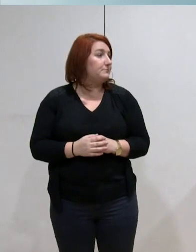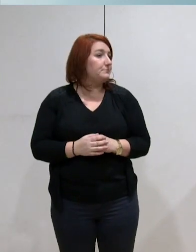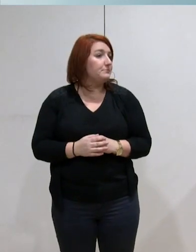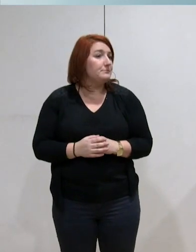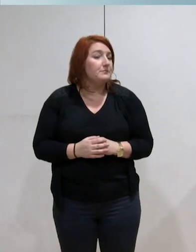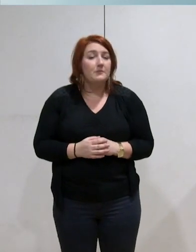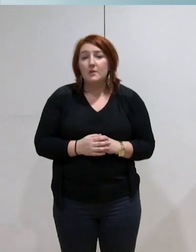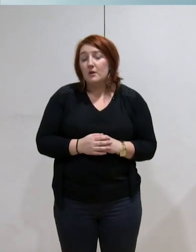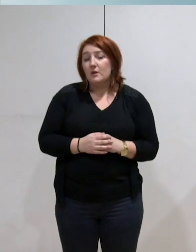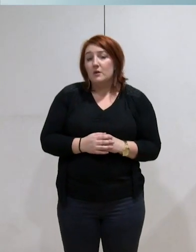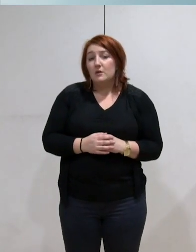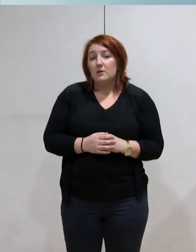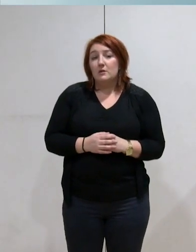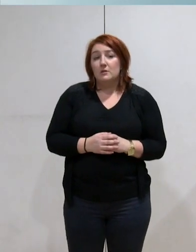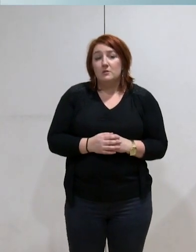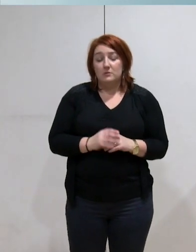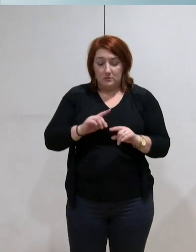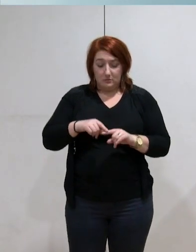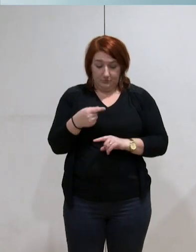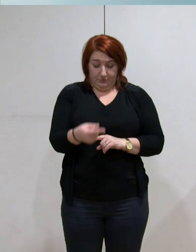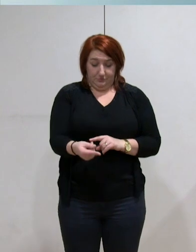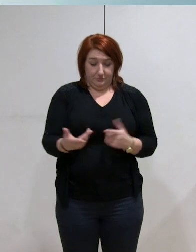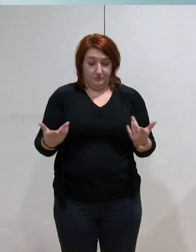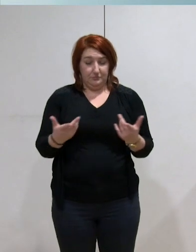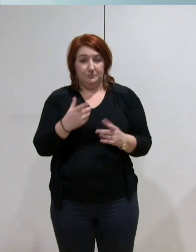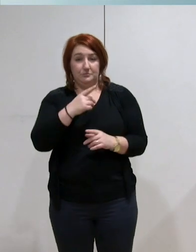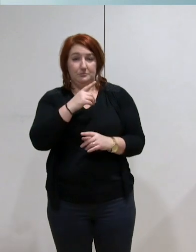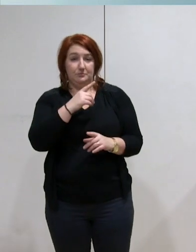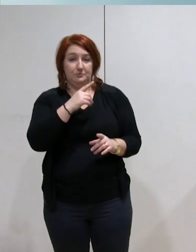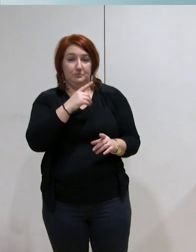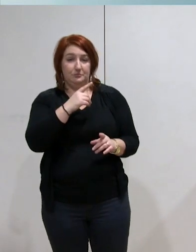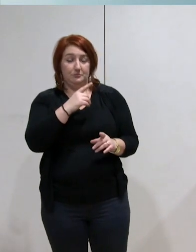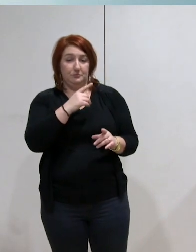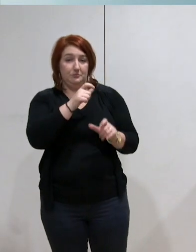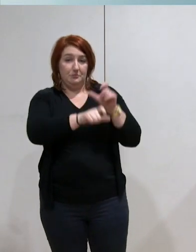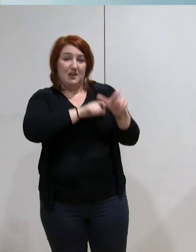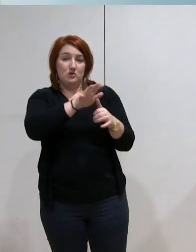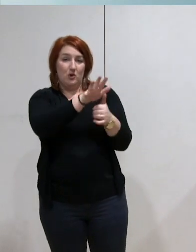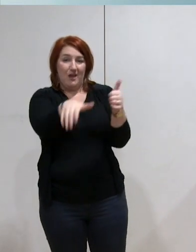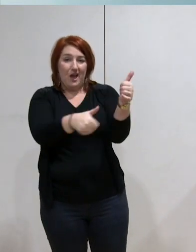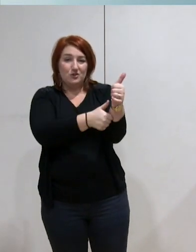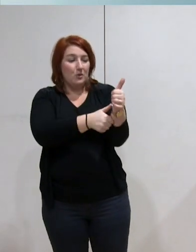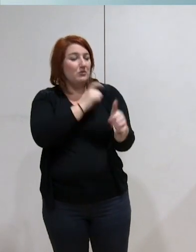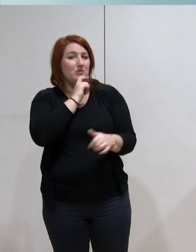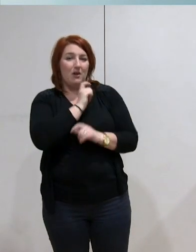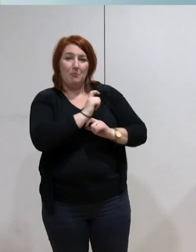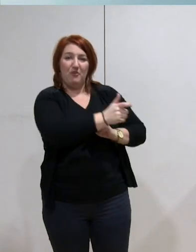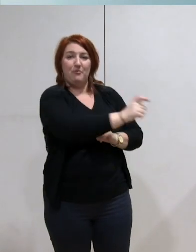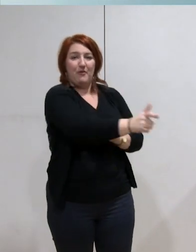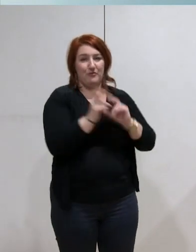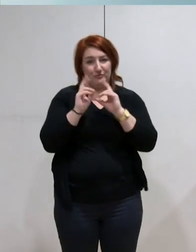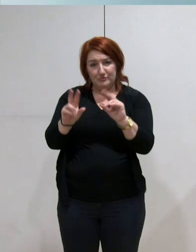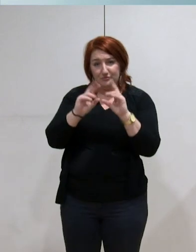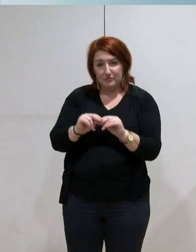que qui seront qui sera explicite par les adjoints après moi un choix de la